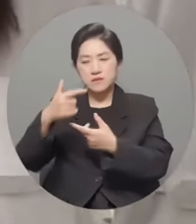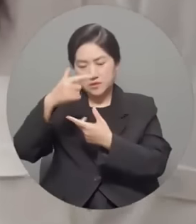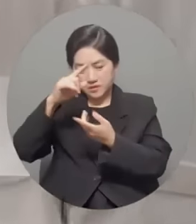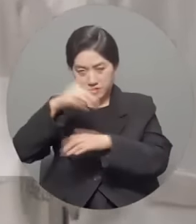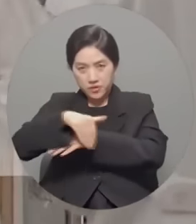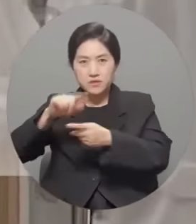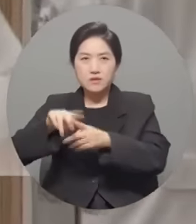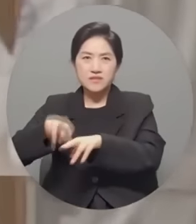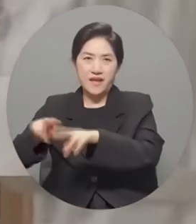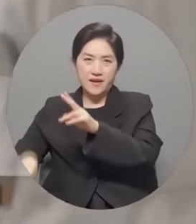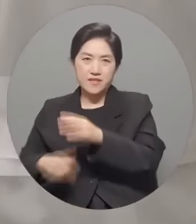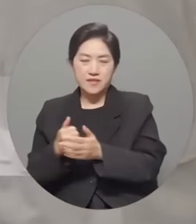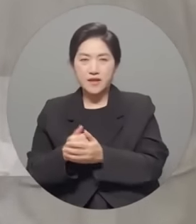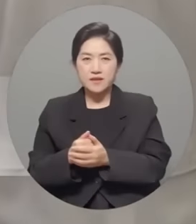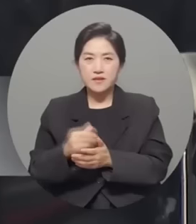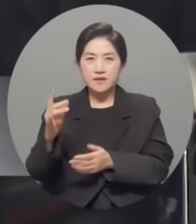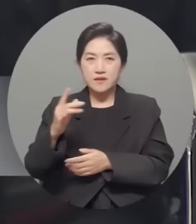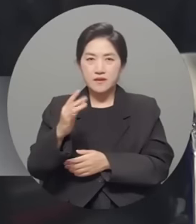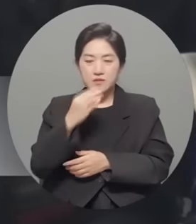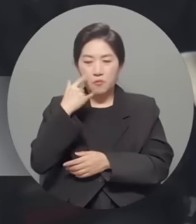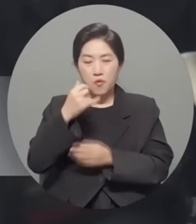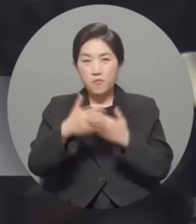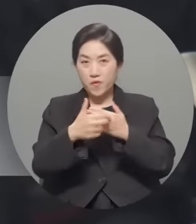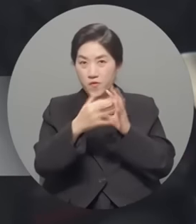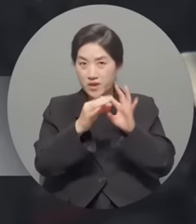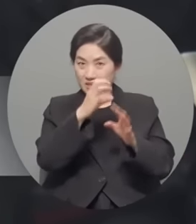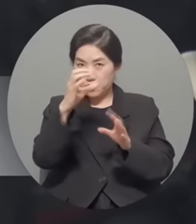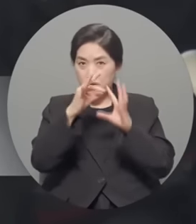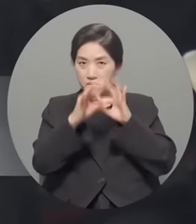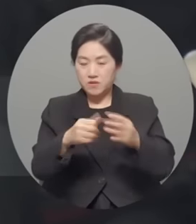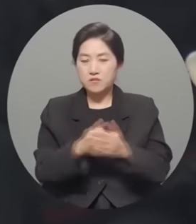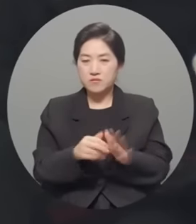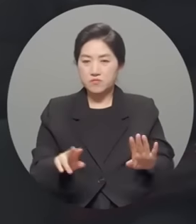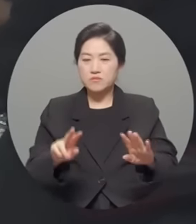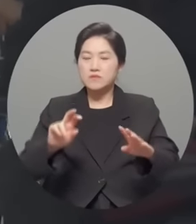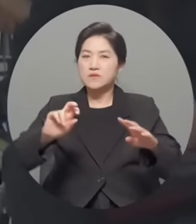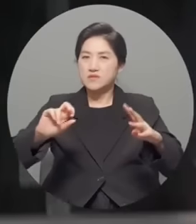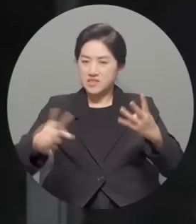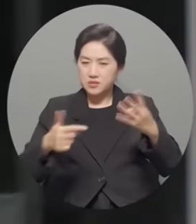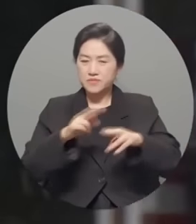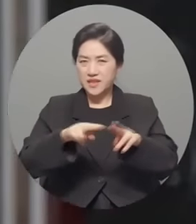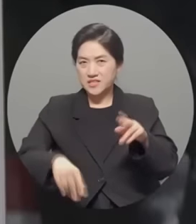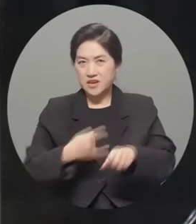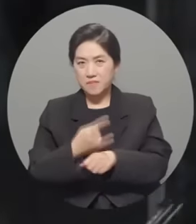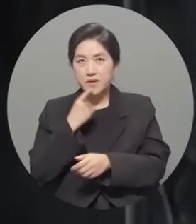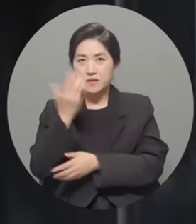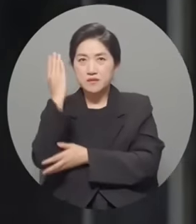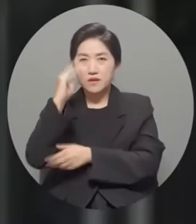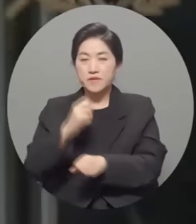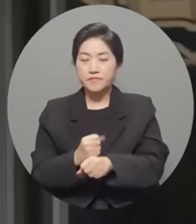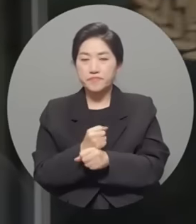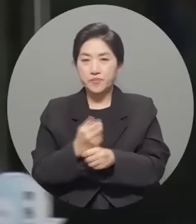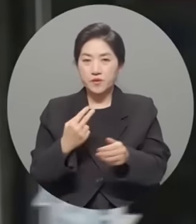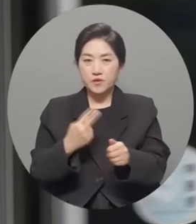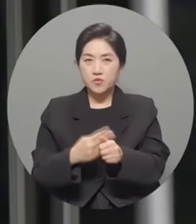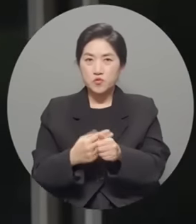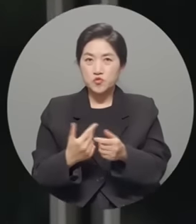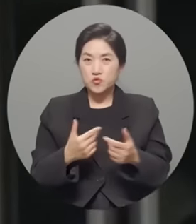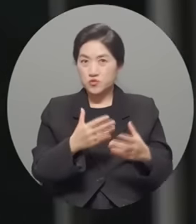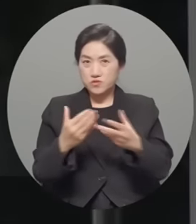산하 8개 병원의 교수들도 오는 26일 사직서 제출을 공표했습니다. 교수들의 집단 휴진도